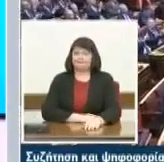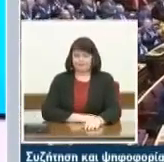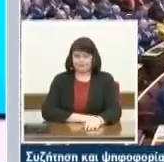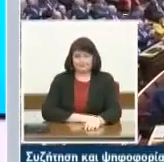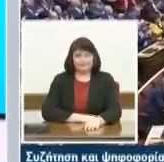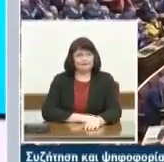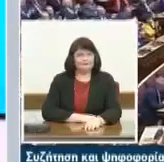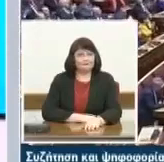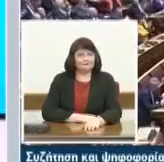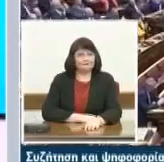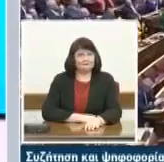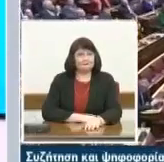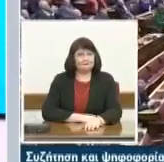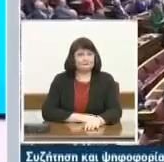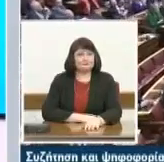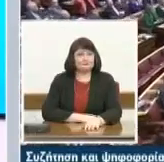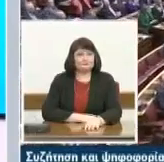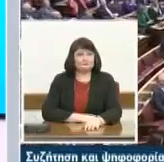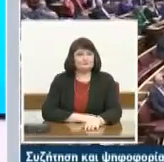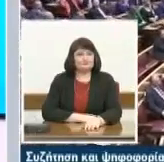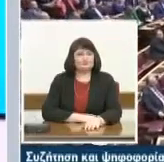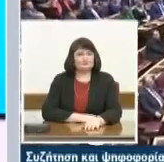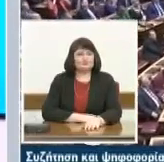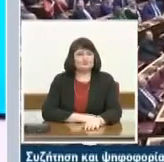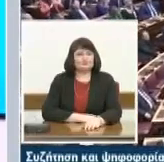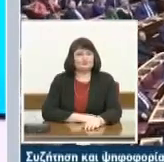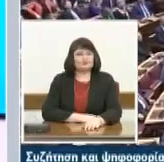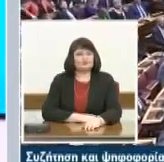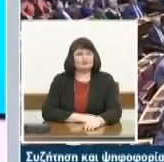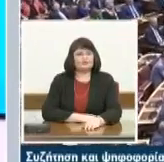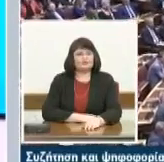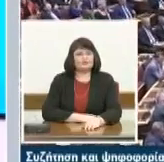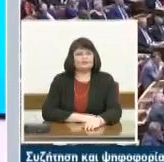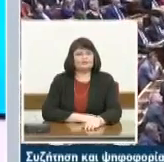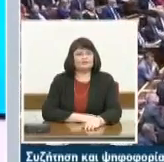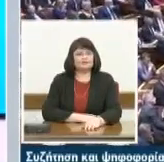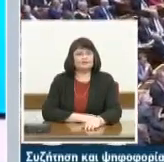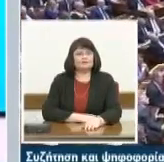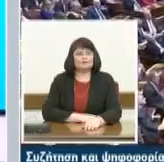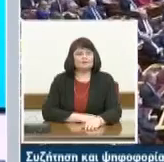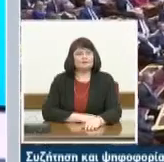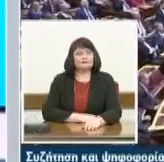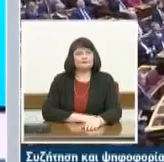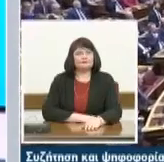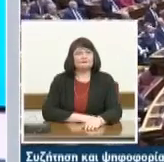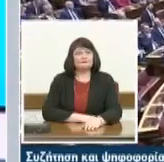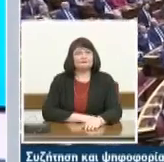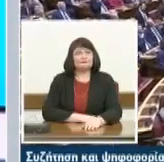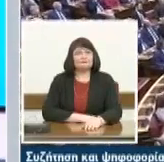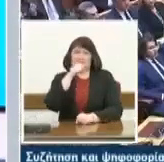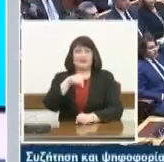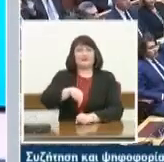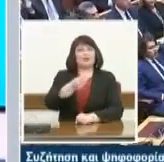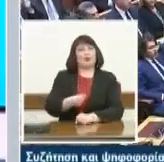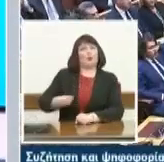χρονικό διάστημα, εδώ και ένα χρόνο, και έχουμε καταθέσει κοστολογημένη πολιτική και προγραμματική πρόταση. Και από την άλλη έχουμε καταθέσει τα βήματα